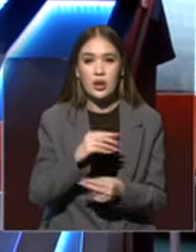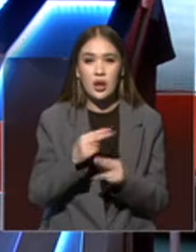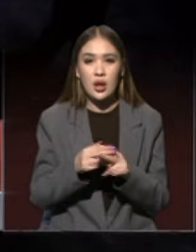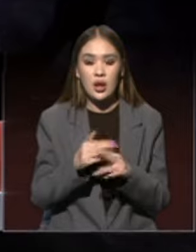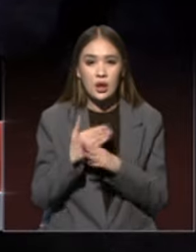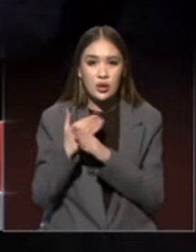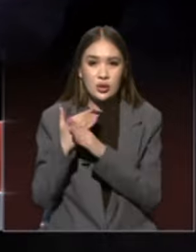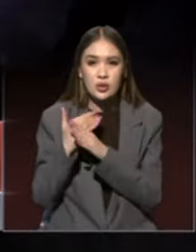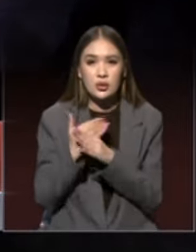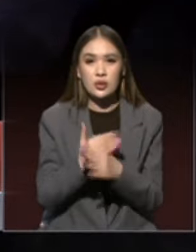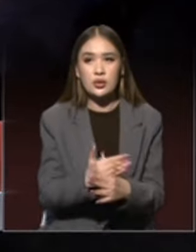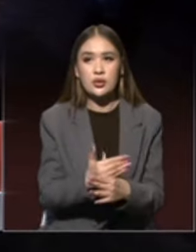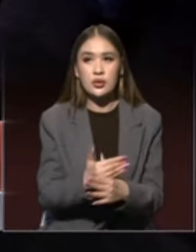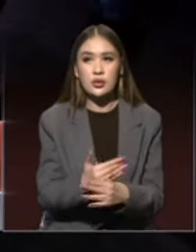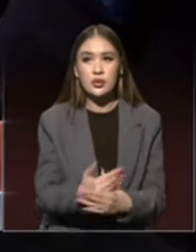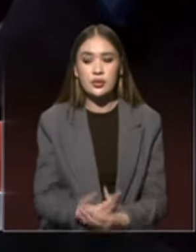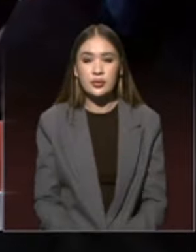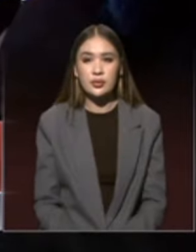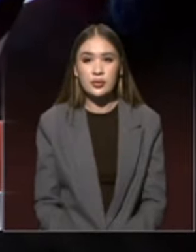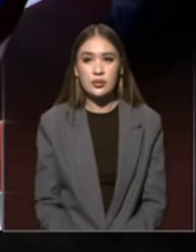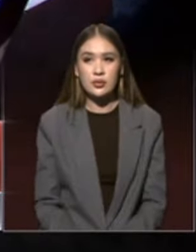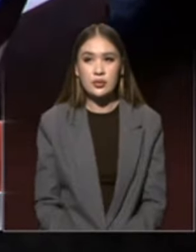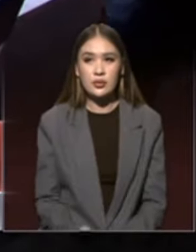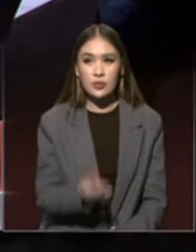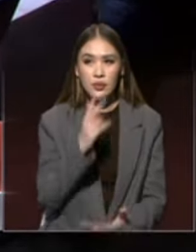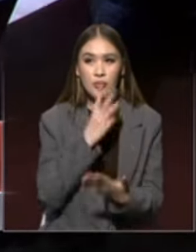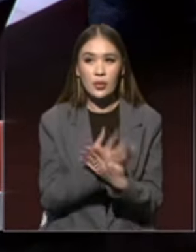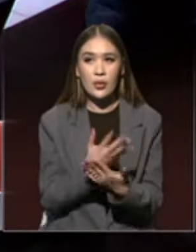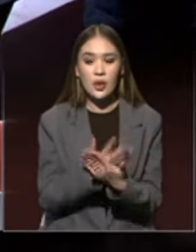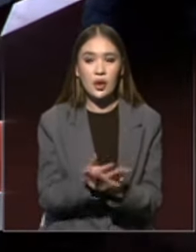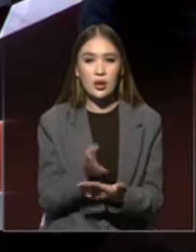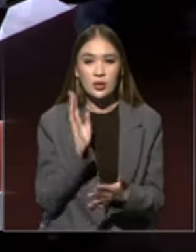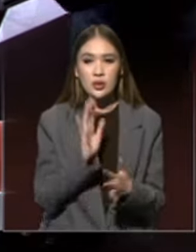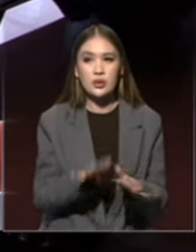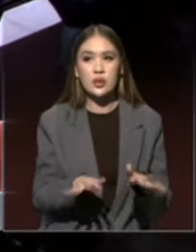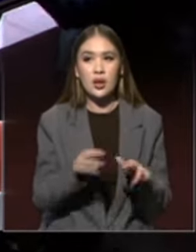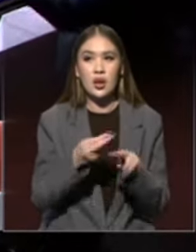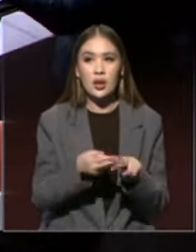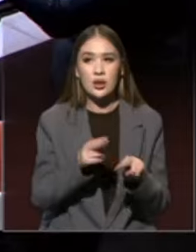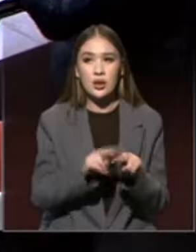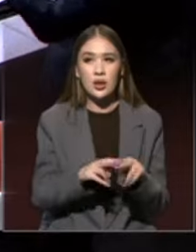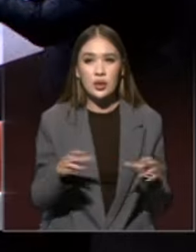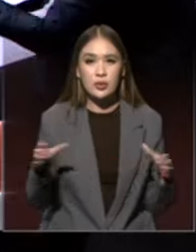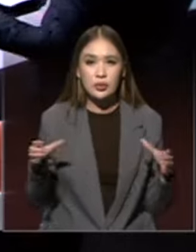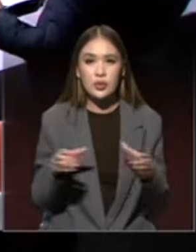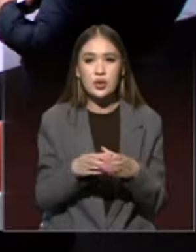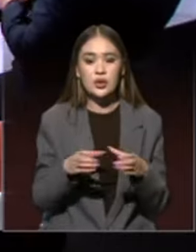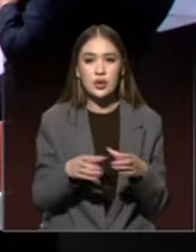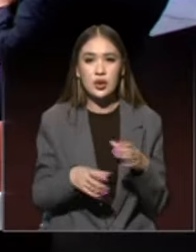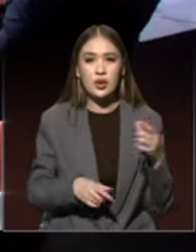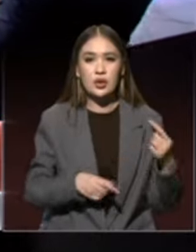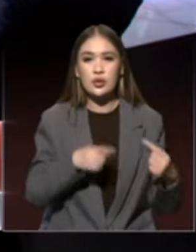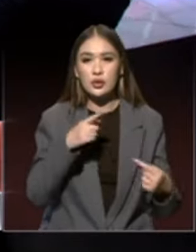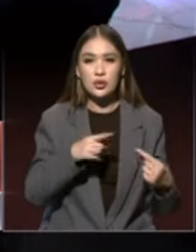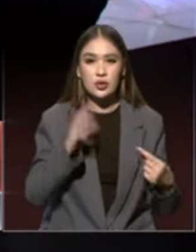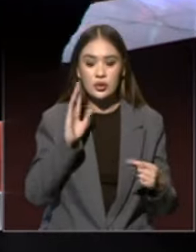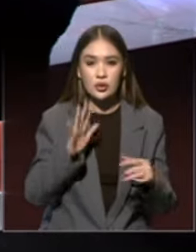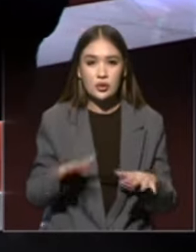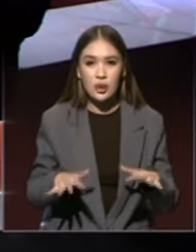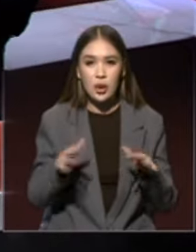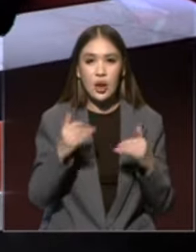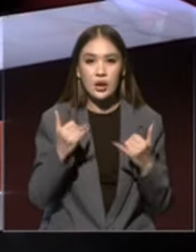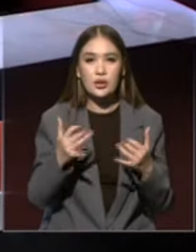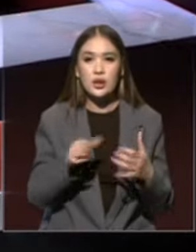болып, міне, алдарыңызда жайық. Бүкіл ел болып бірлесіп күресіп жатырмыз бұл су тасқынмен. Енді қазір ең